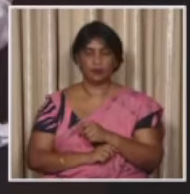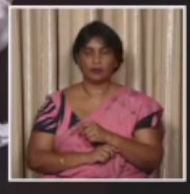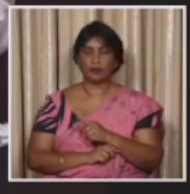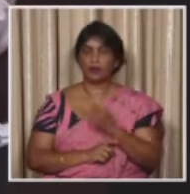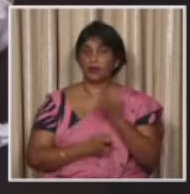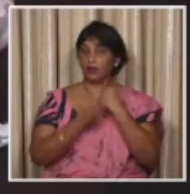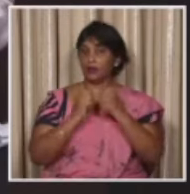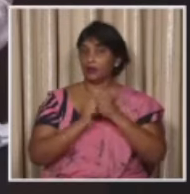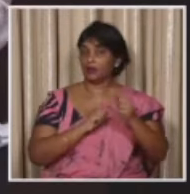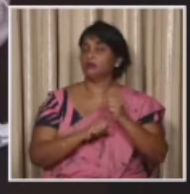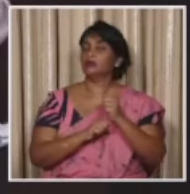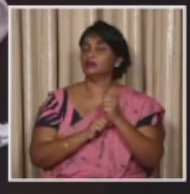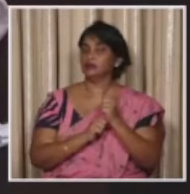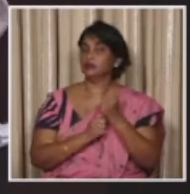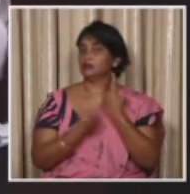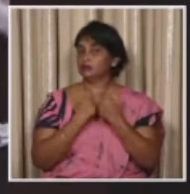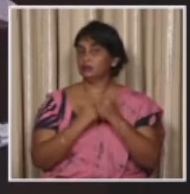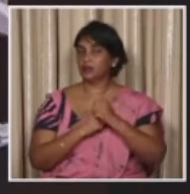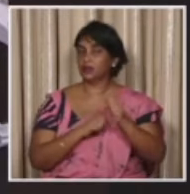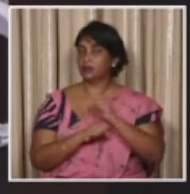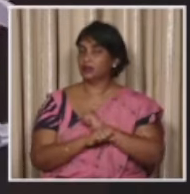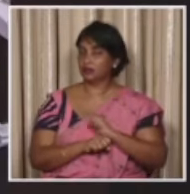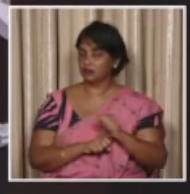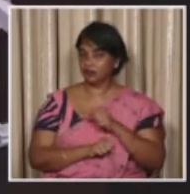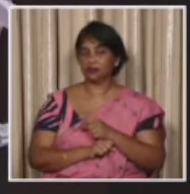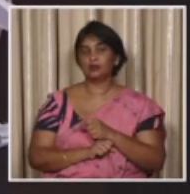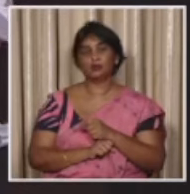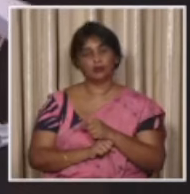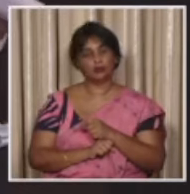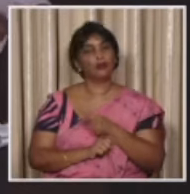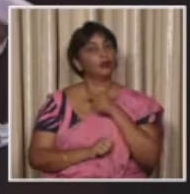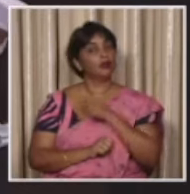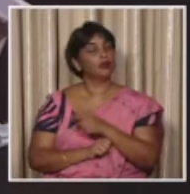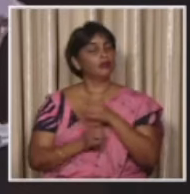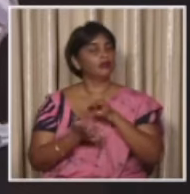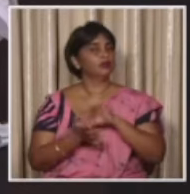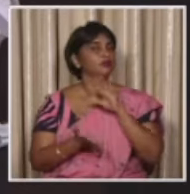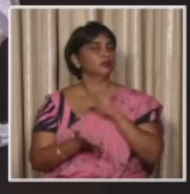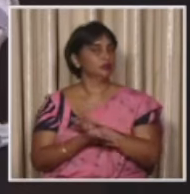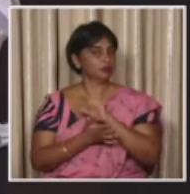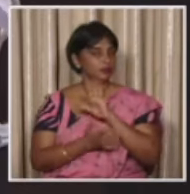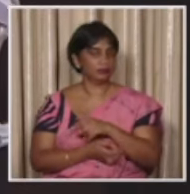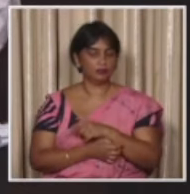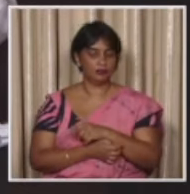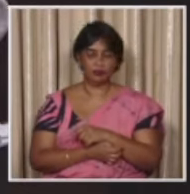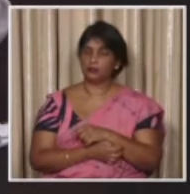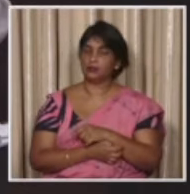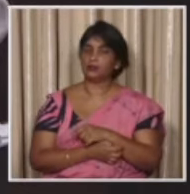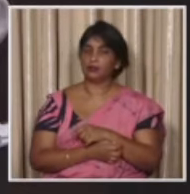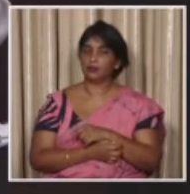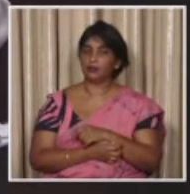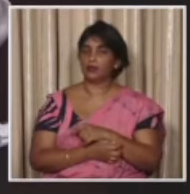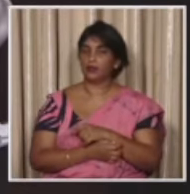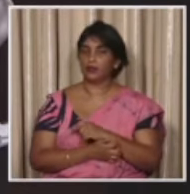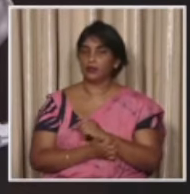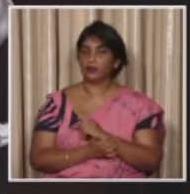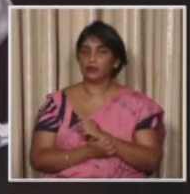වැලියුවේෂන් වැඩසටහනක් ක්‍රියාත්මක කරන්නේ නැතුව මේගොල්ලෝ තීන්දුව කළා තිබෙනවා